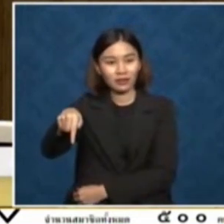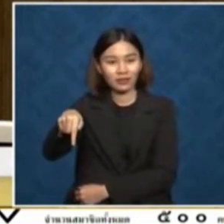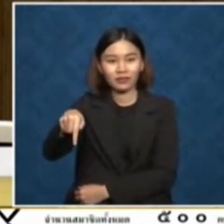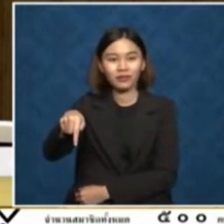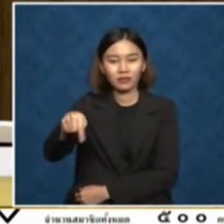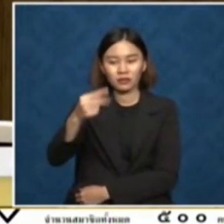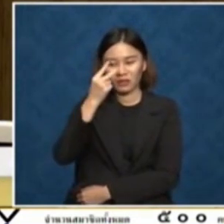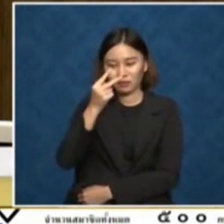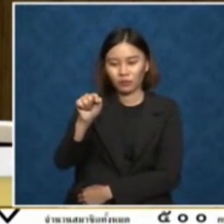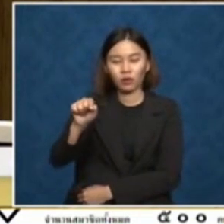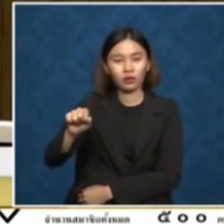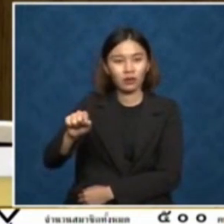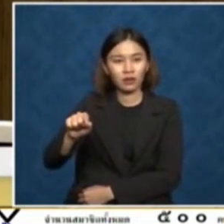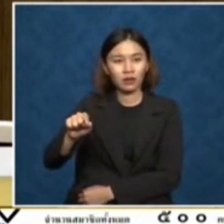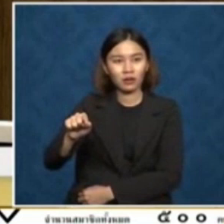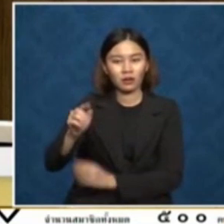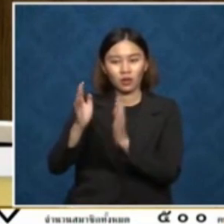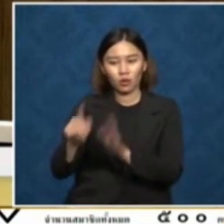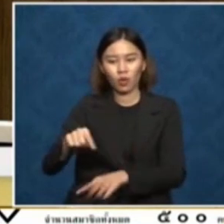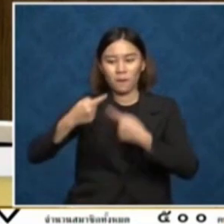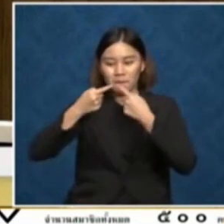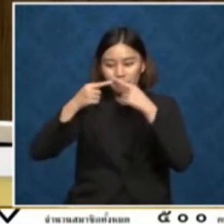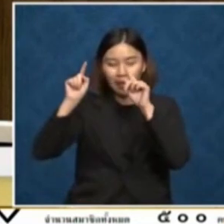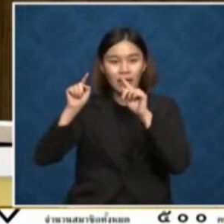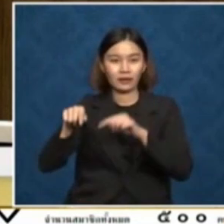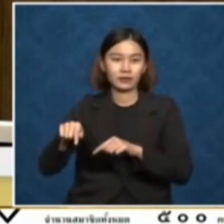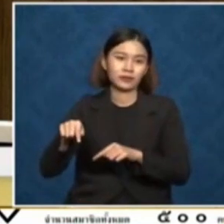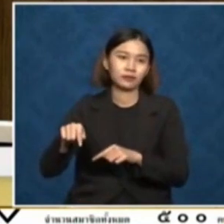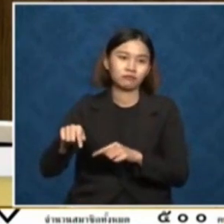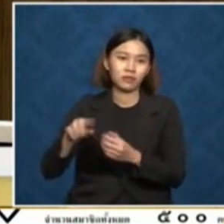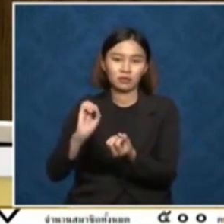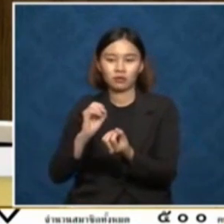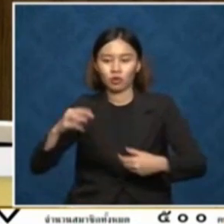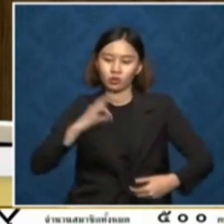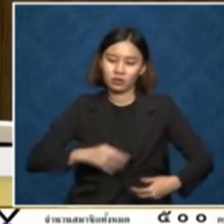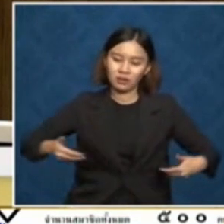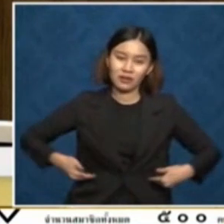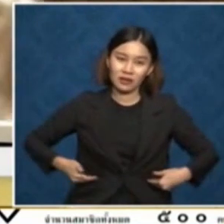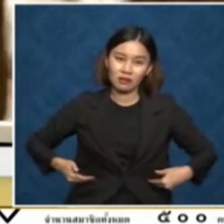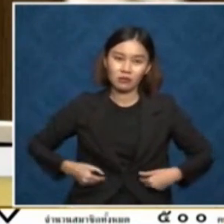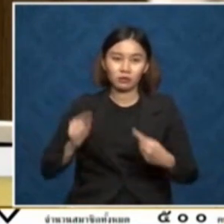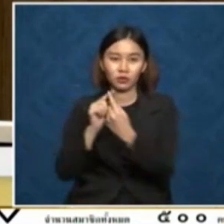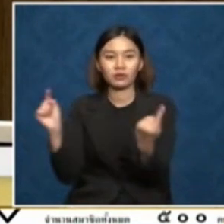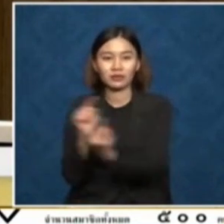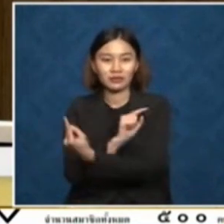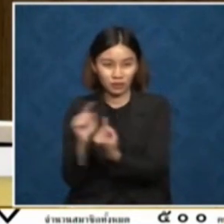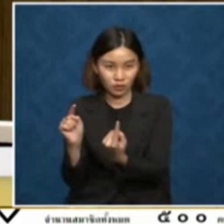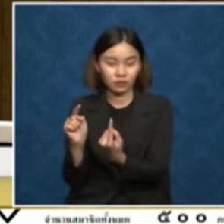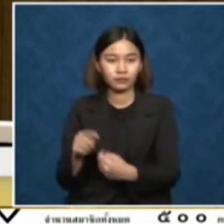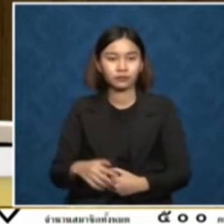ายหนึ่งกลับถูกมองว่าเป็นพวกเบี่ยงเบนและผิดปกติสร้างความตลกขบขันให้กับสังค